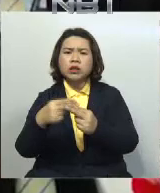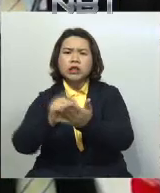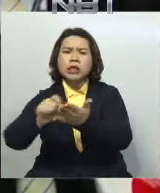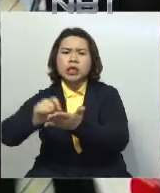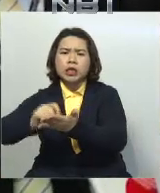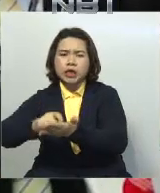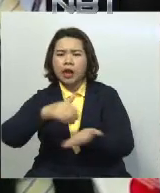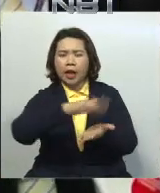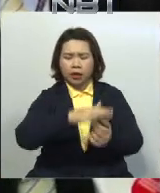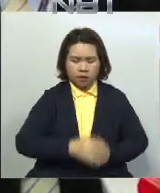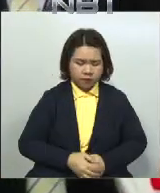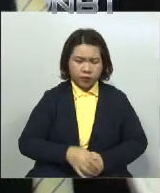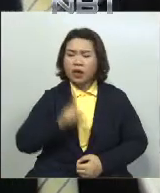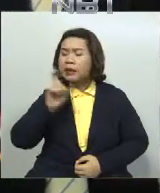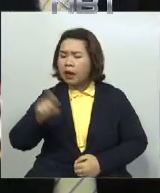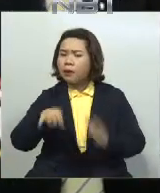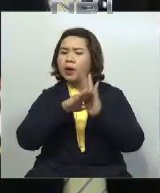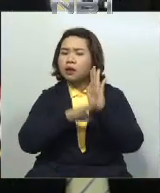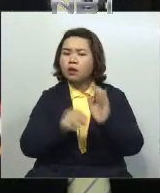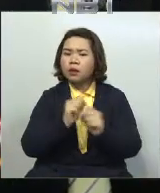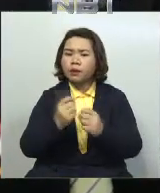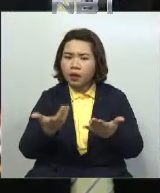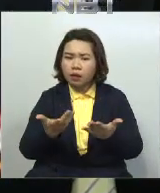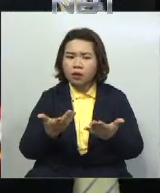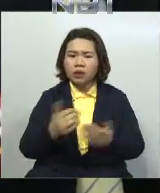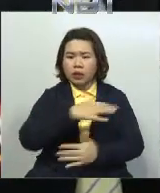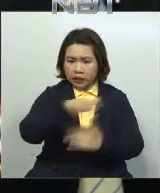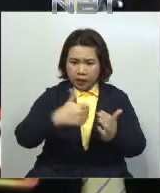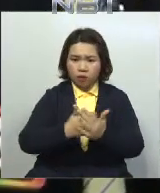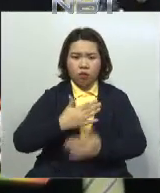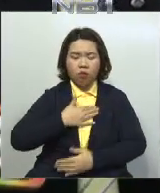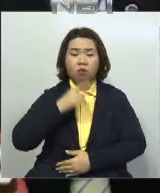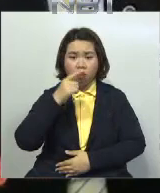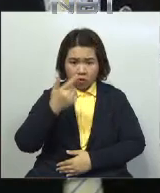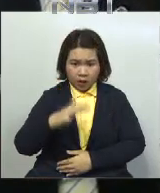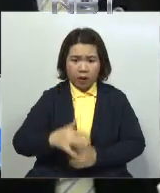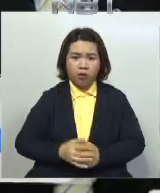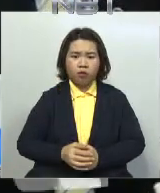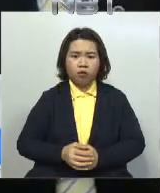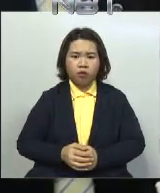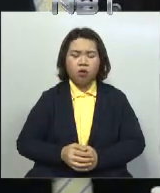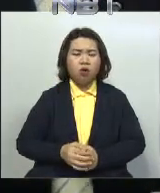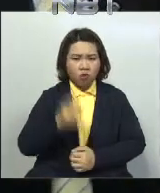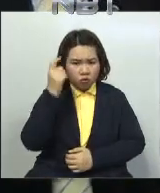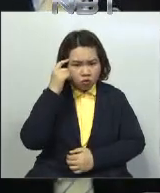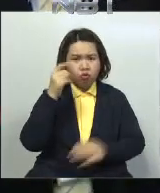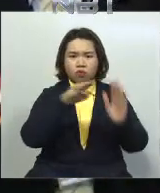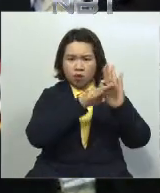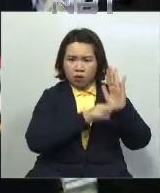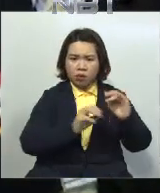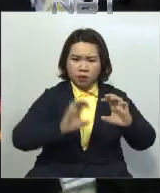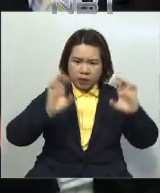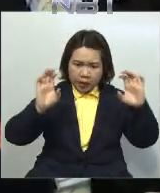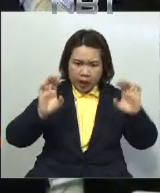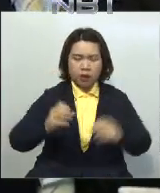กระบวนการมันอยู่ตรงไหนล่ะทุกอย่างผมเคยบอกไว้แล้วการที่ประชาชนมีส่วนร่วมในการทำต้องเข้าใจระบบระเบียบราชการ